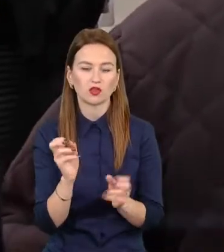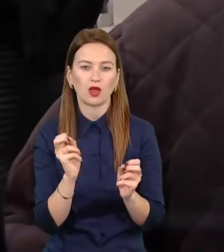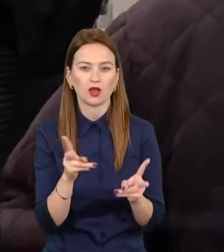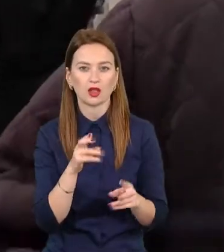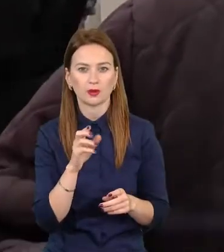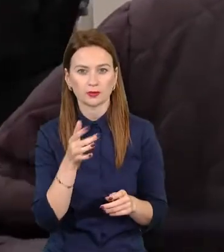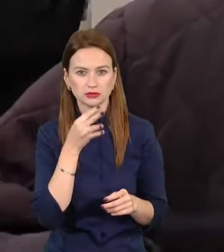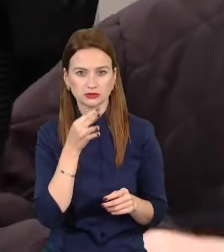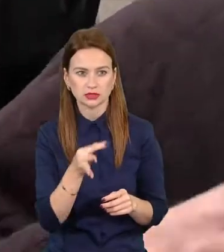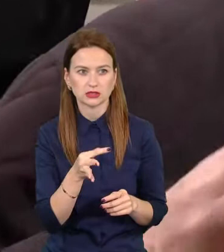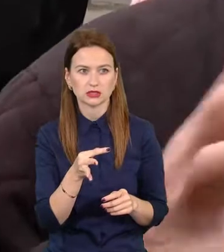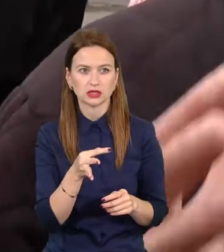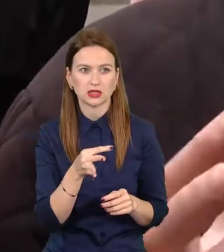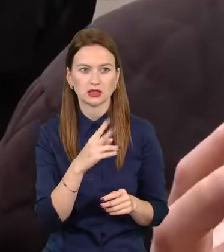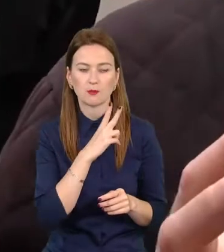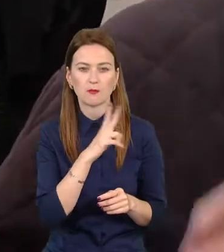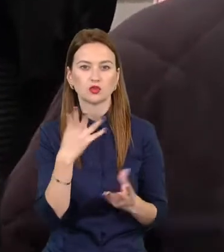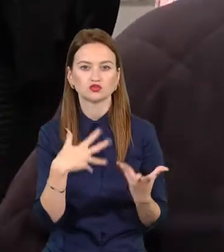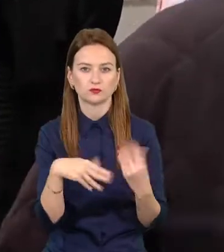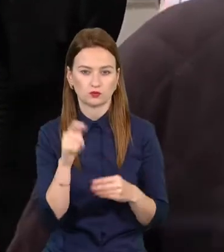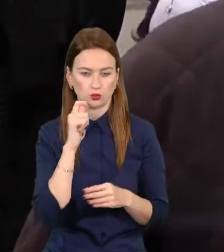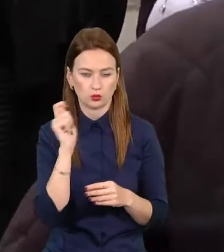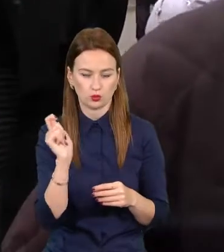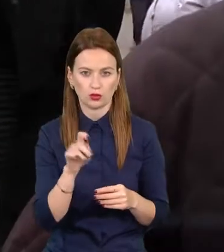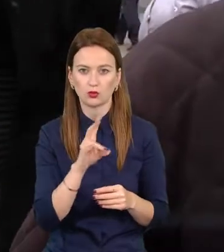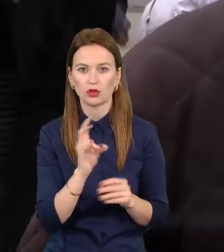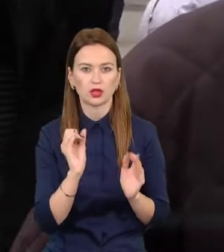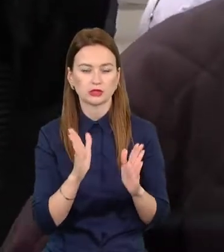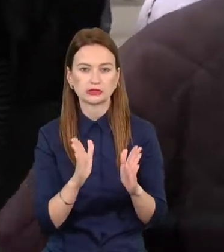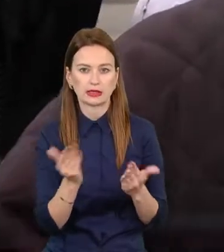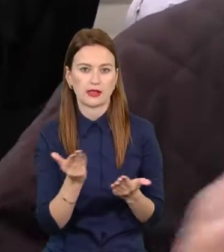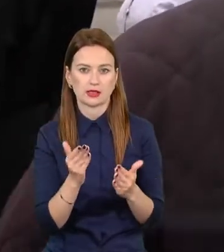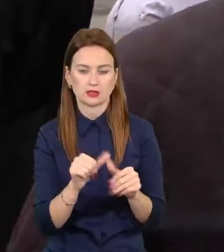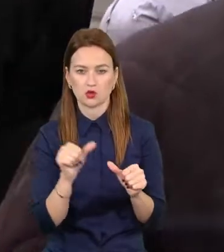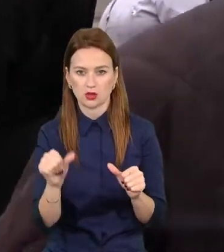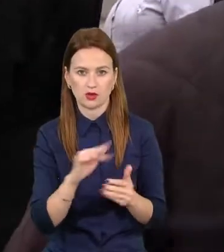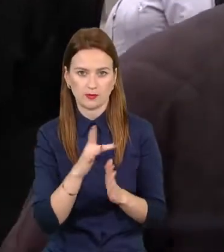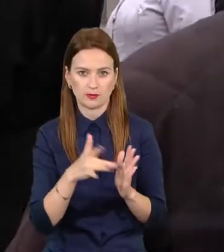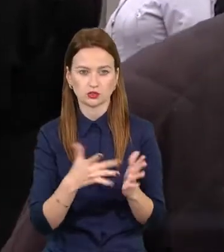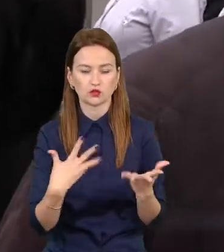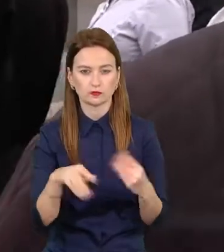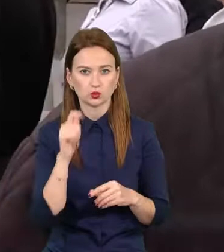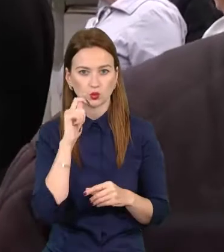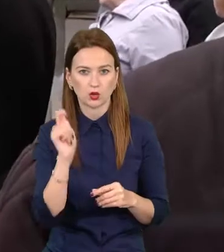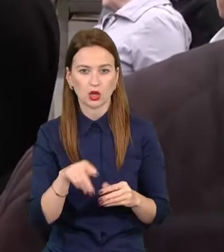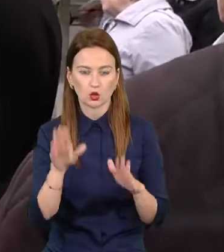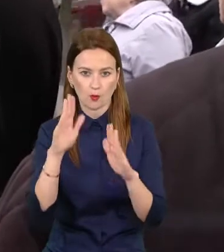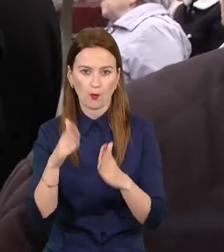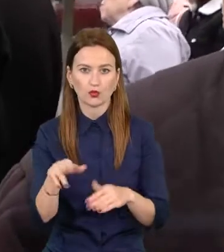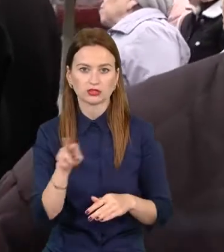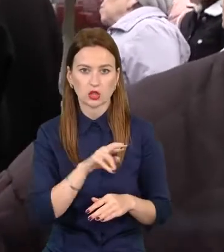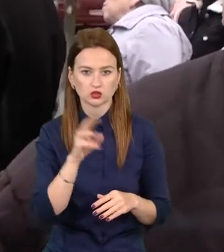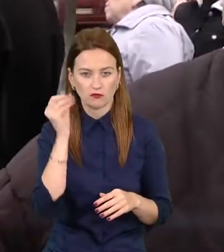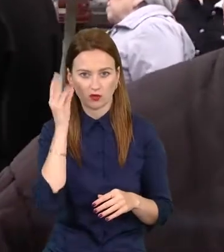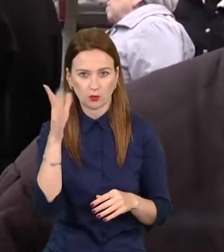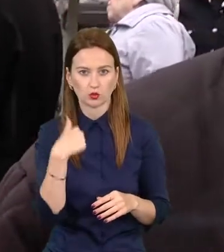часом користувався і сам вона Ярослав. Побачила всю Україну, не тільки якесь місто окреме, а всю Україну. Постать Ярослава Мудрого, я думаю,